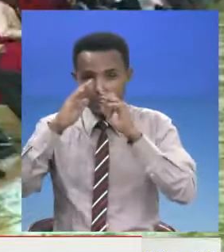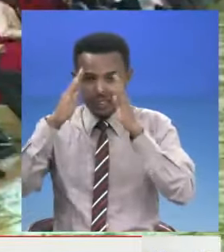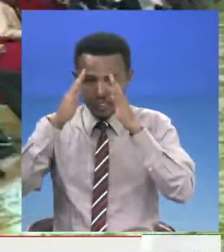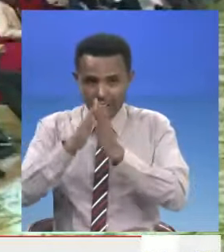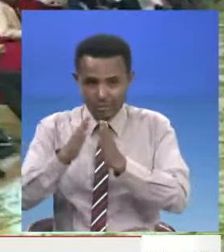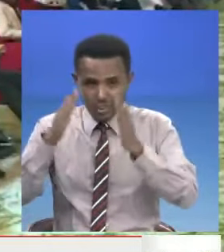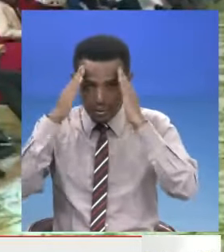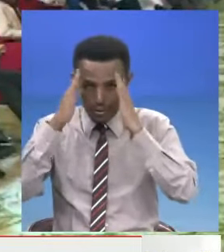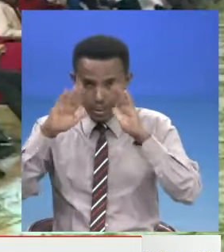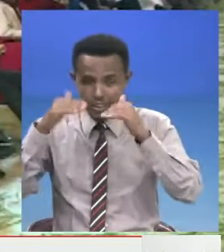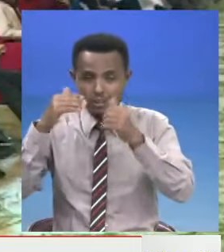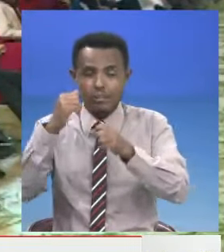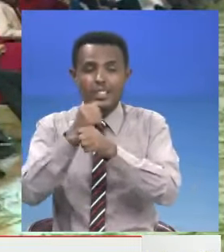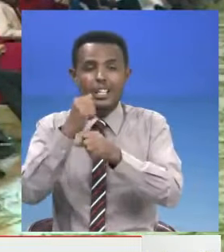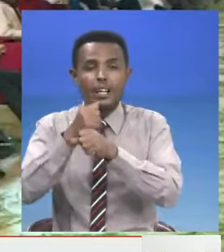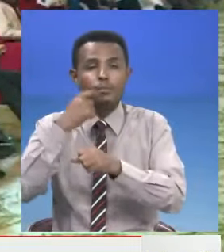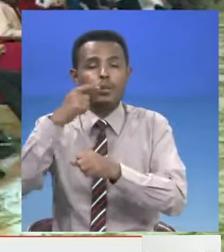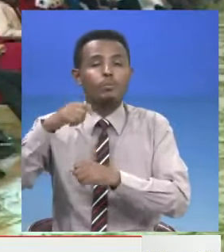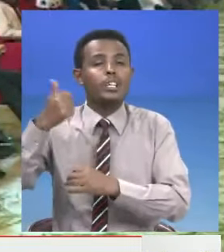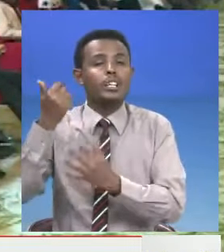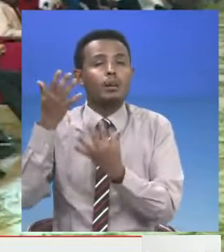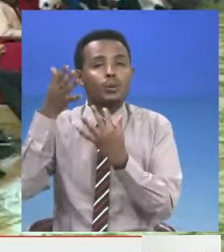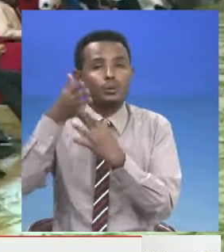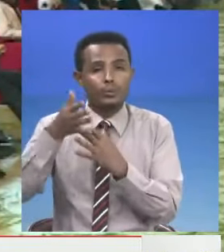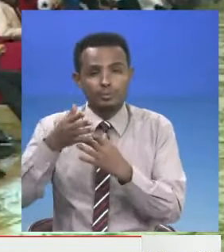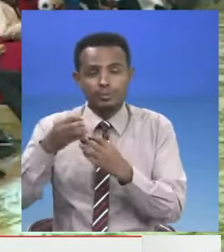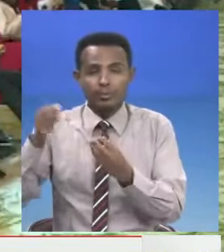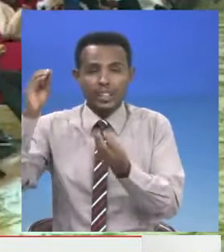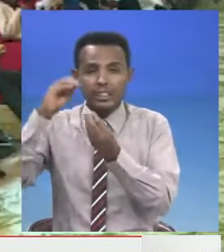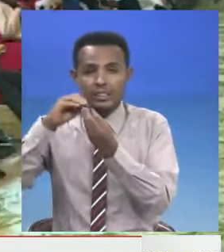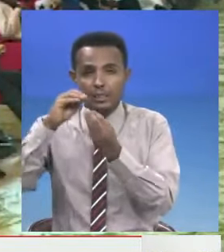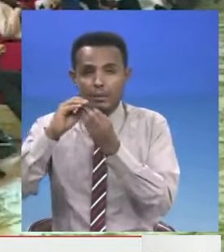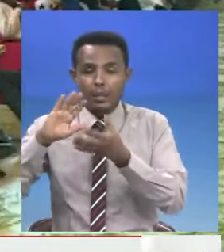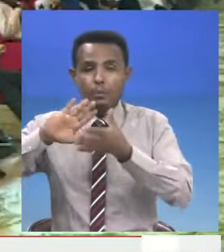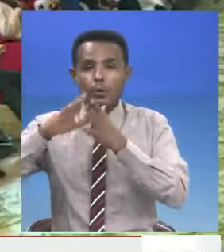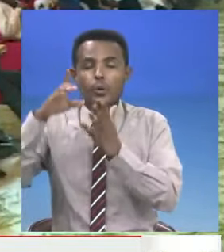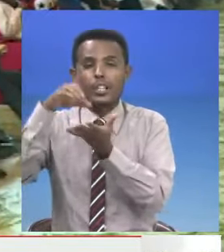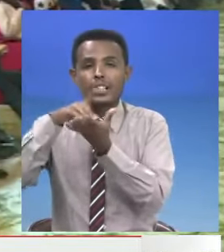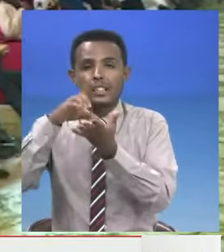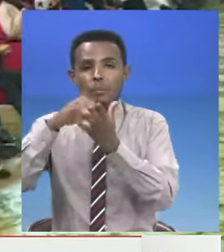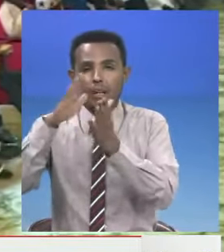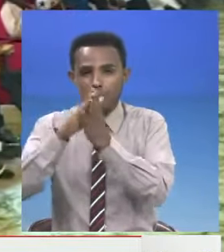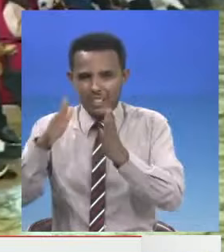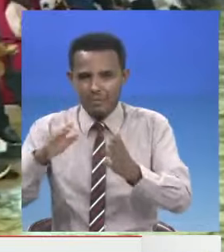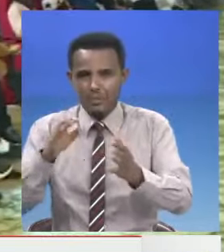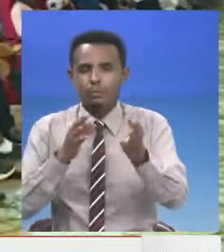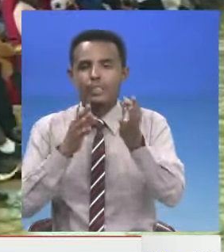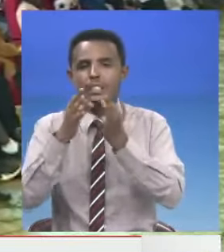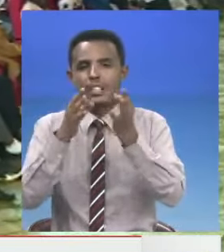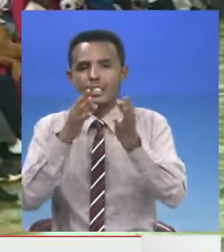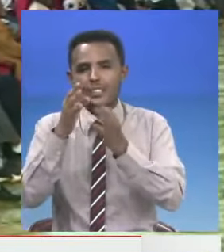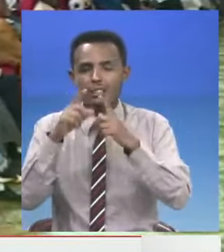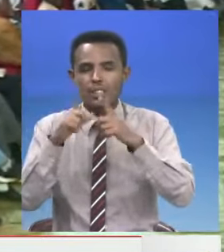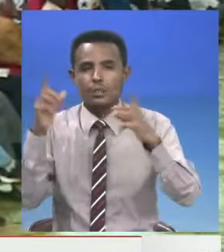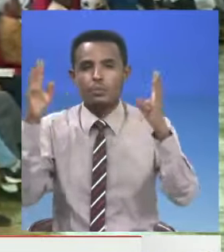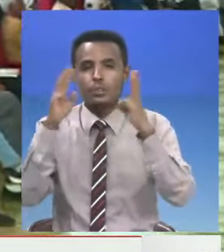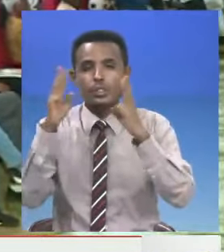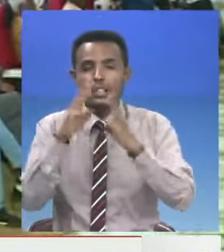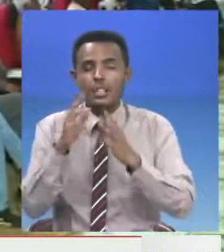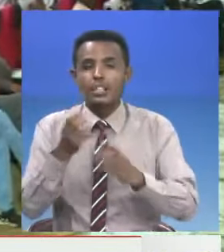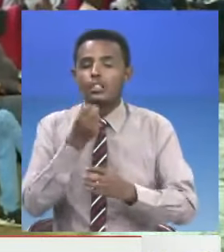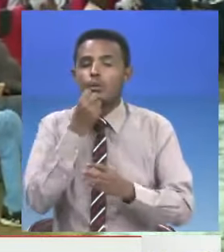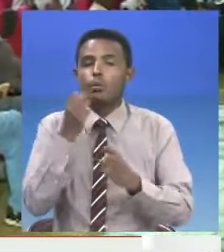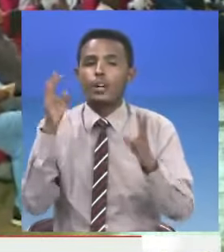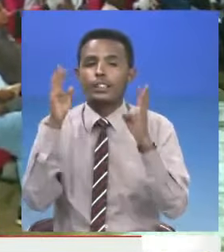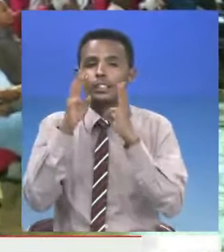ይሰራል ብለዋል። በሌላ በኩል እንግዲህ በተለይ ጎንደር ከተማ ላይ በሰፊው የሚጠቀሰው ትልቁ ችግር ተብሎ የሚጠቀሰው የውሃ ችግር ነው።